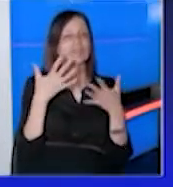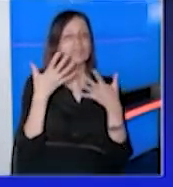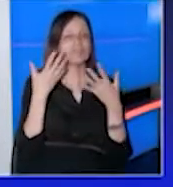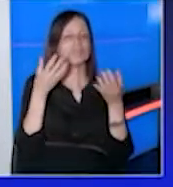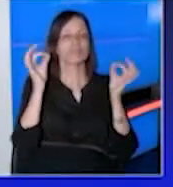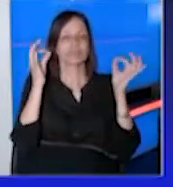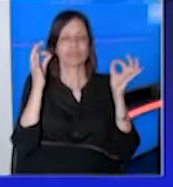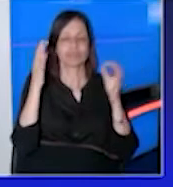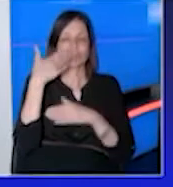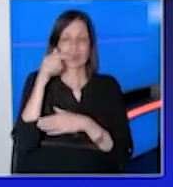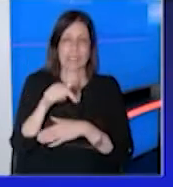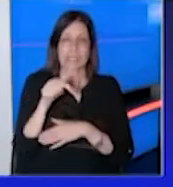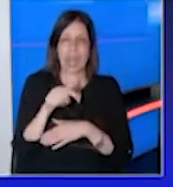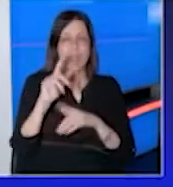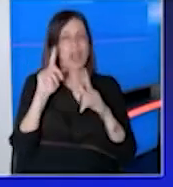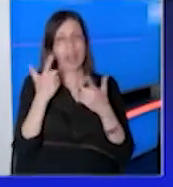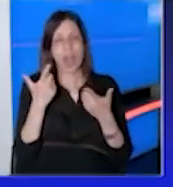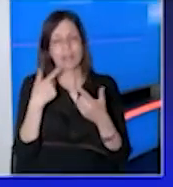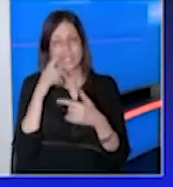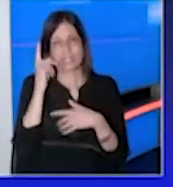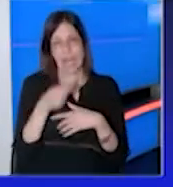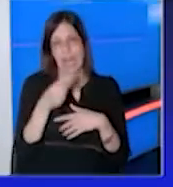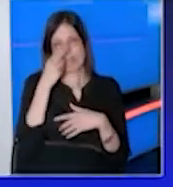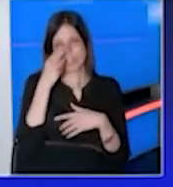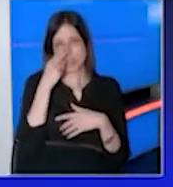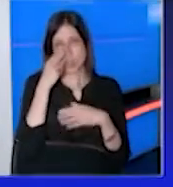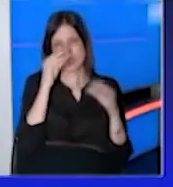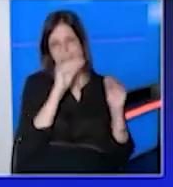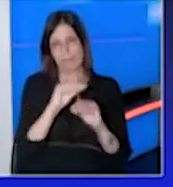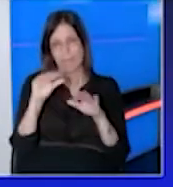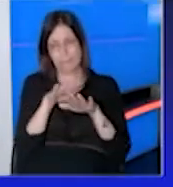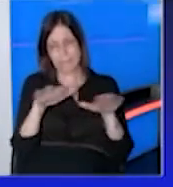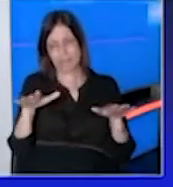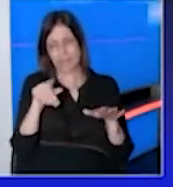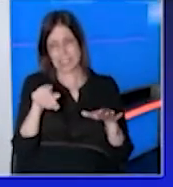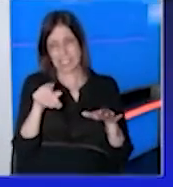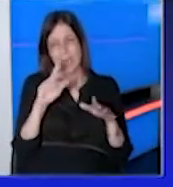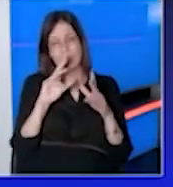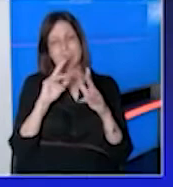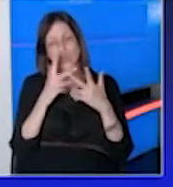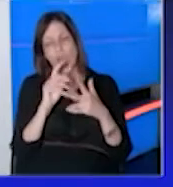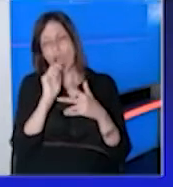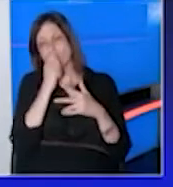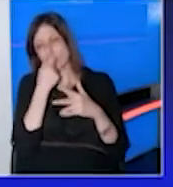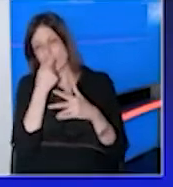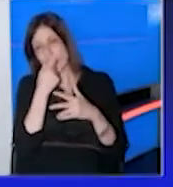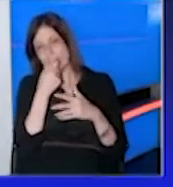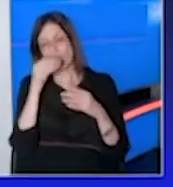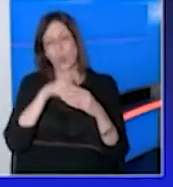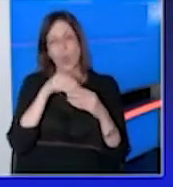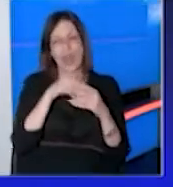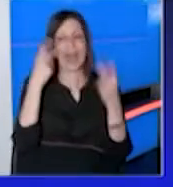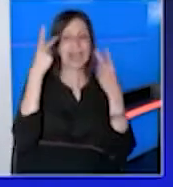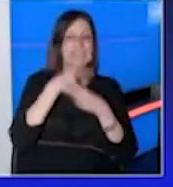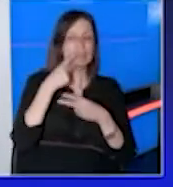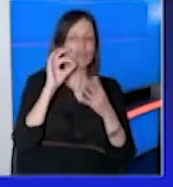אותך משהו חדש. למה בעצם צריך לנסות להעביר את המשאב הזה בצורה חשאית או סודית, כולל גם ההסכם הזה